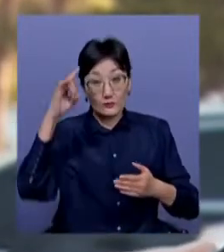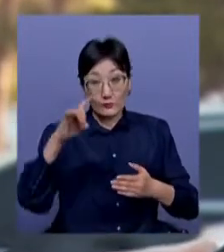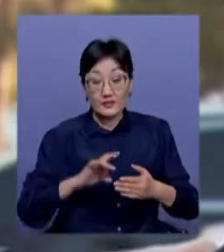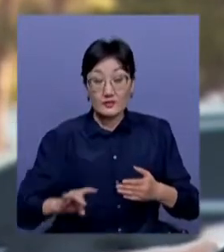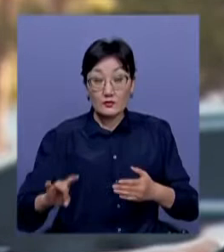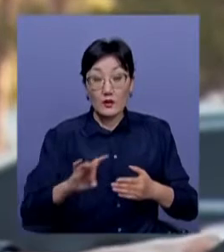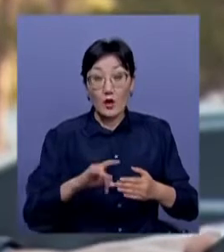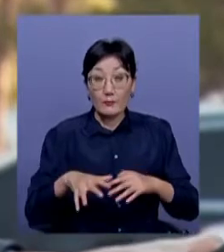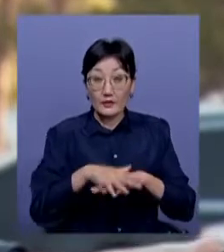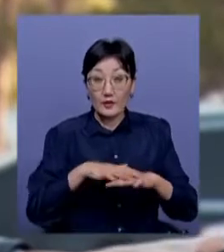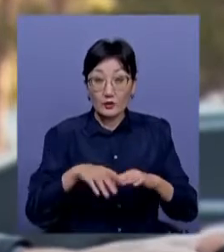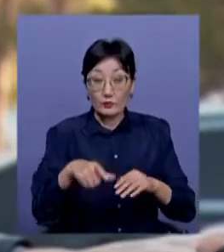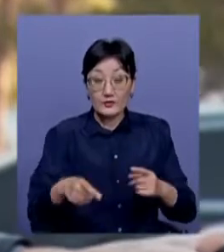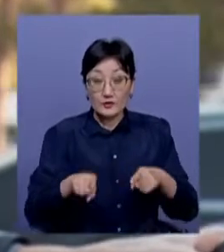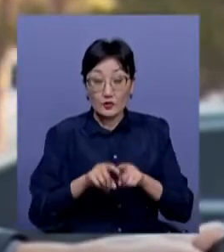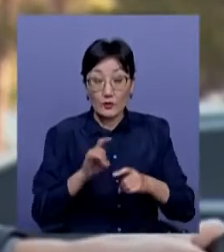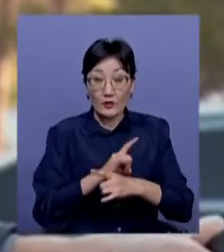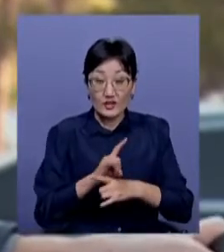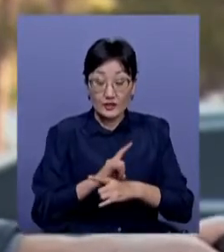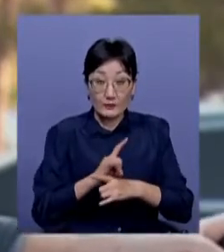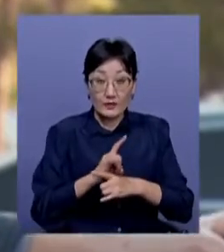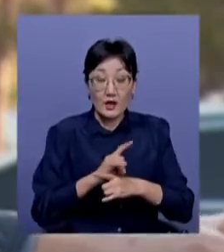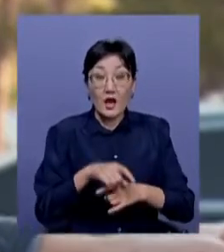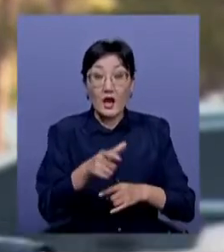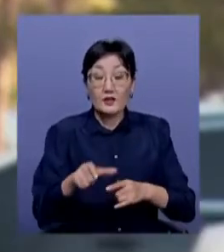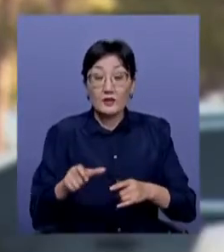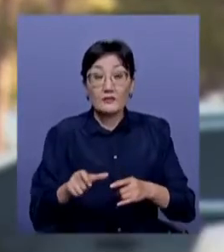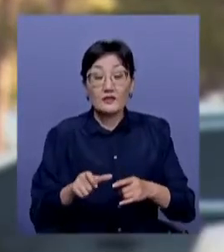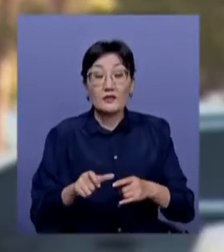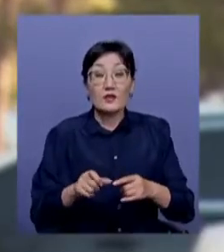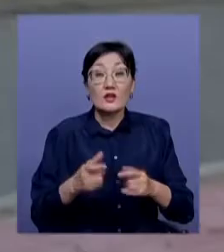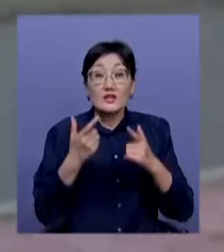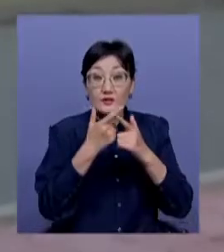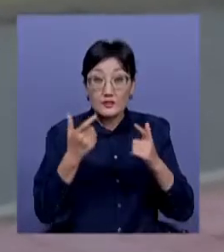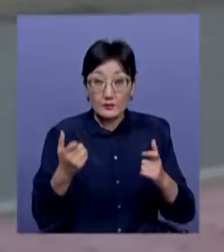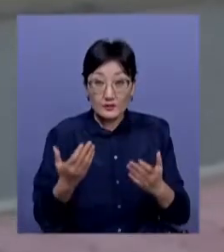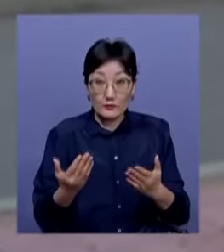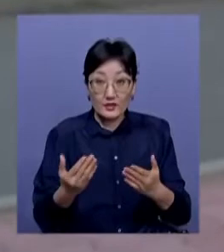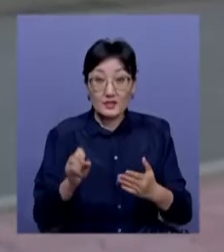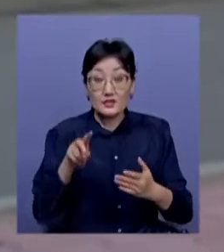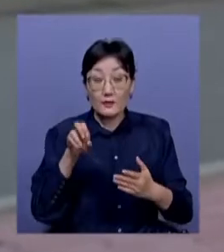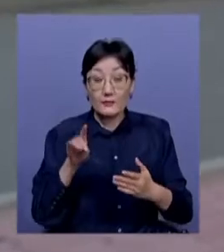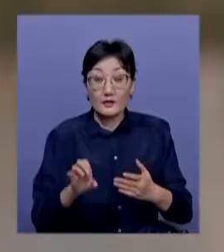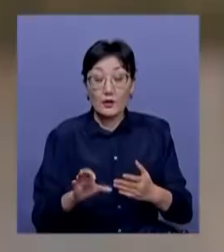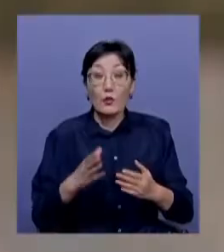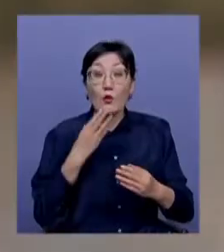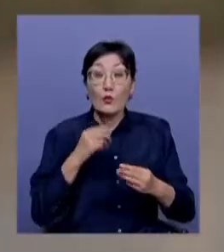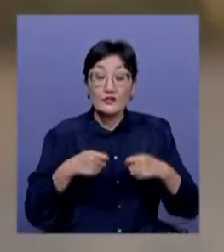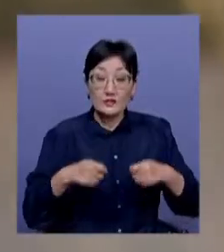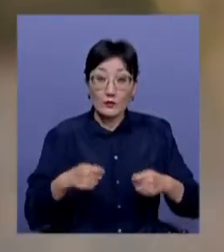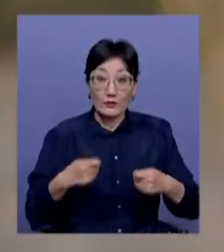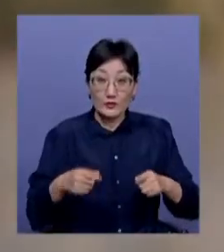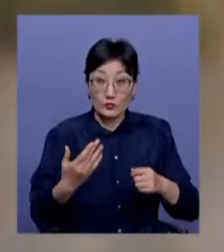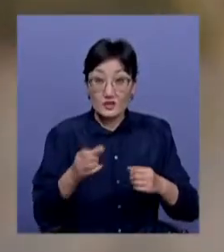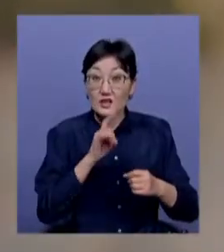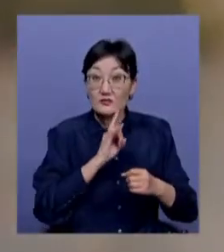Республикасының тұрғындарын осындай алаяқты жолға алданып қалмау үшін ескертеді. Сабина жеке затын саудалаймын деп сан соғып